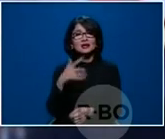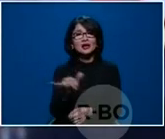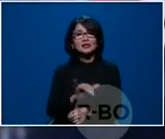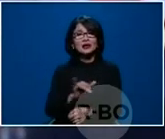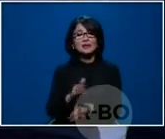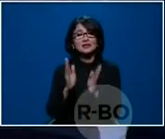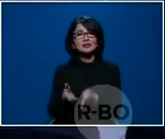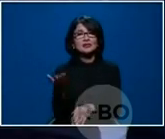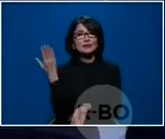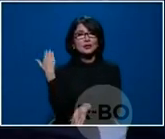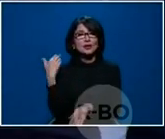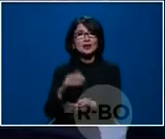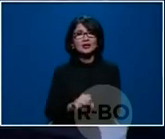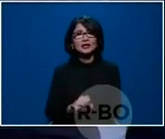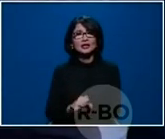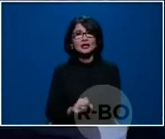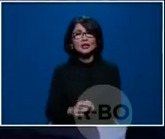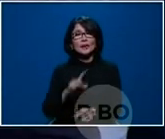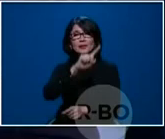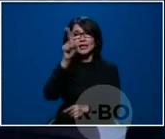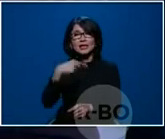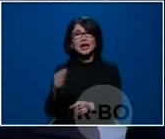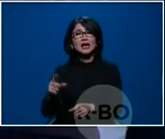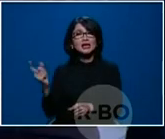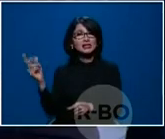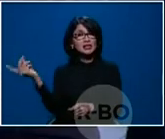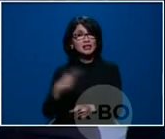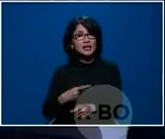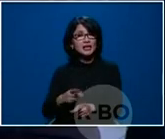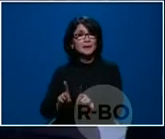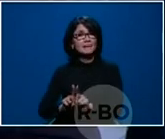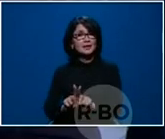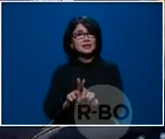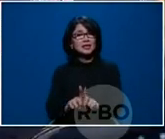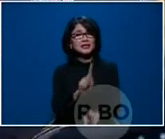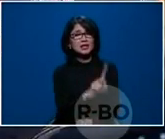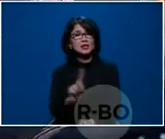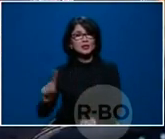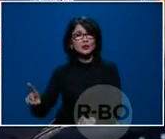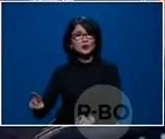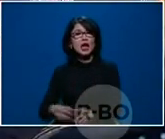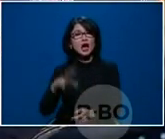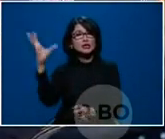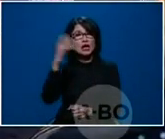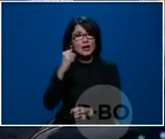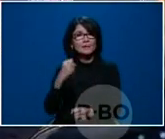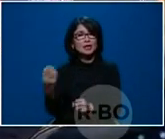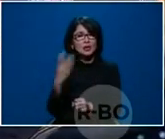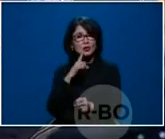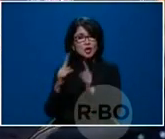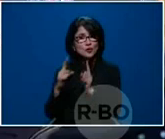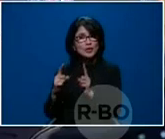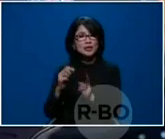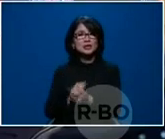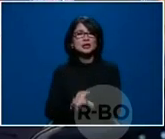mana pertanyaan muncul dari para pasangan calon untuk kemudian harus ditanggapi dan diargumen kembali oleh masing-masing kandidat